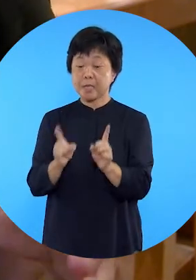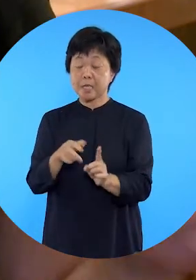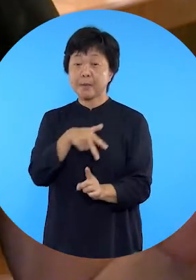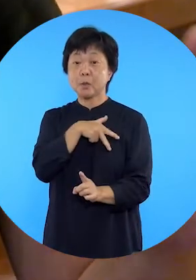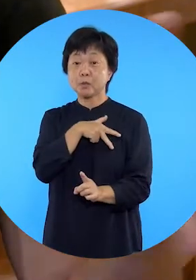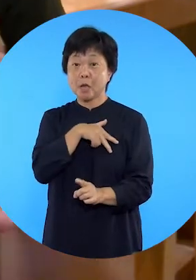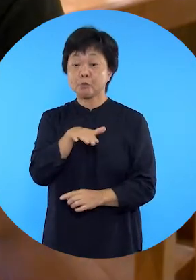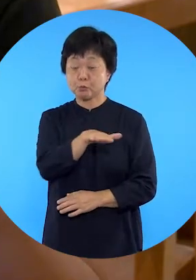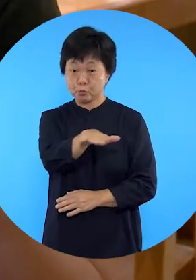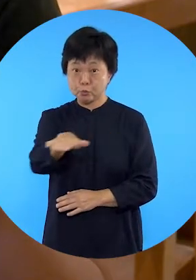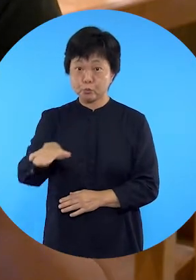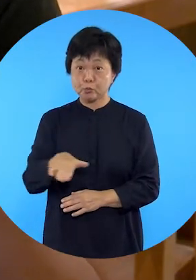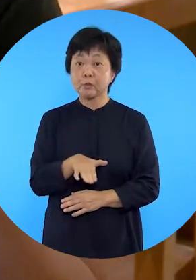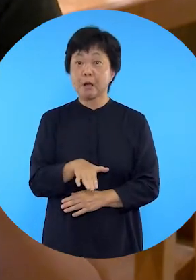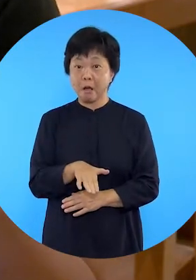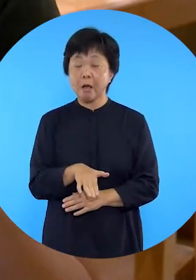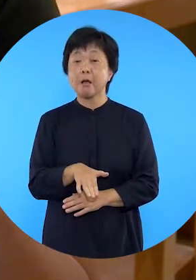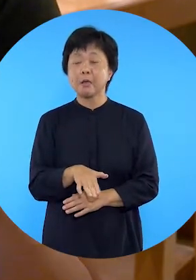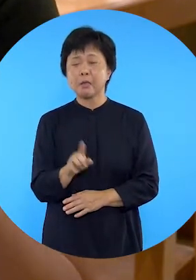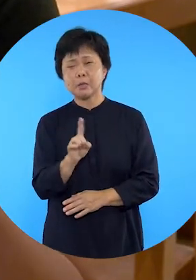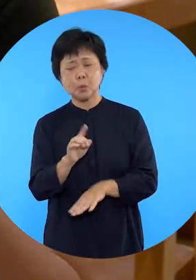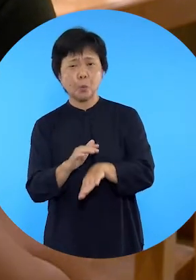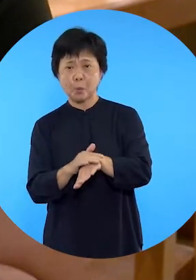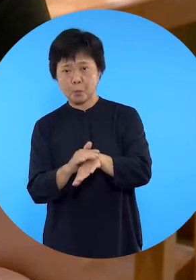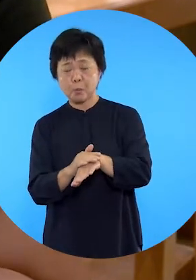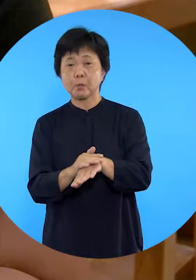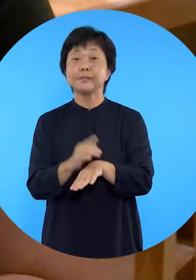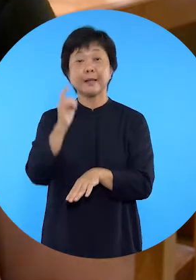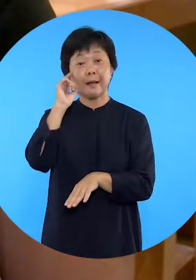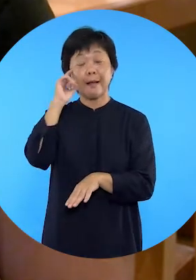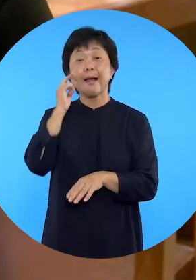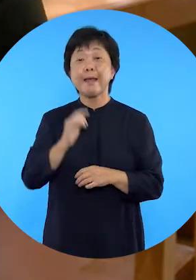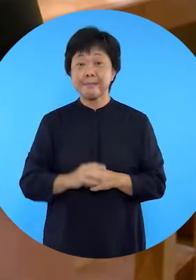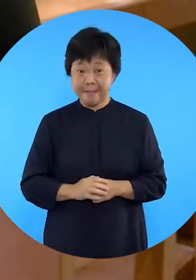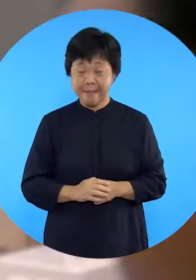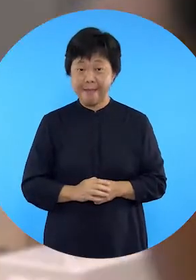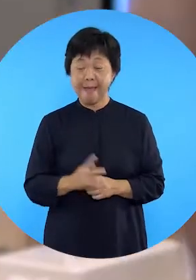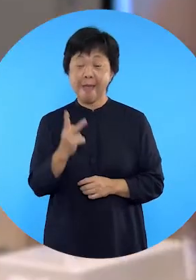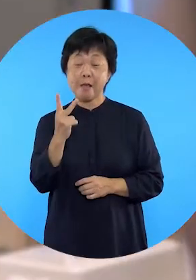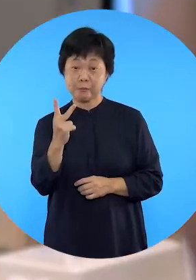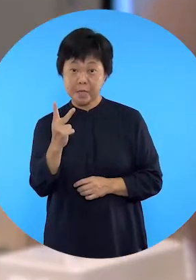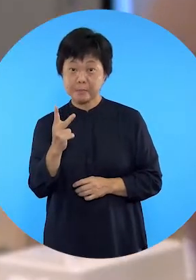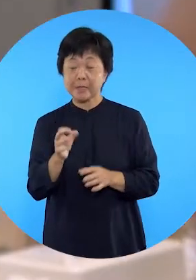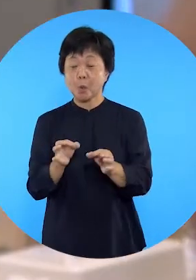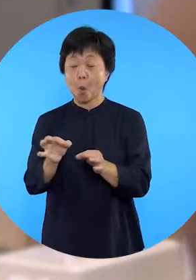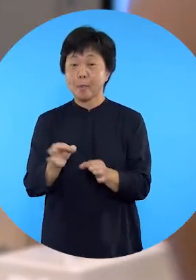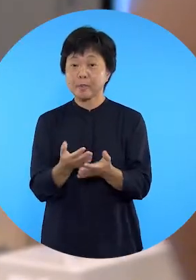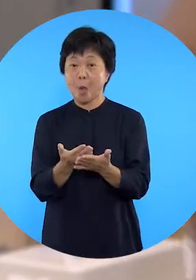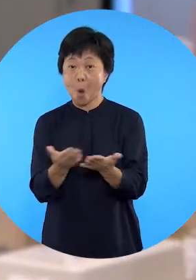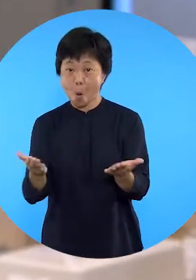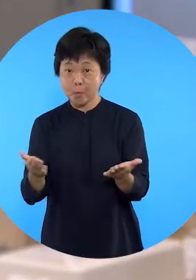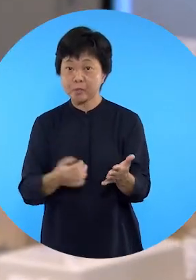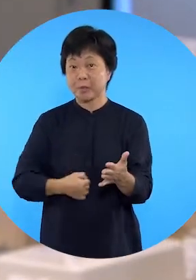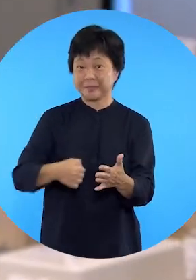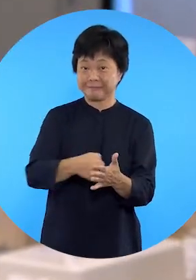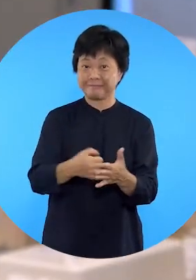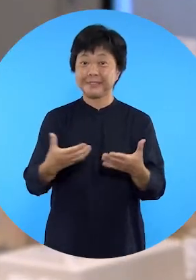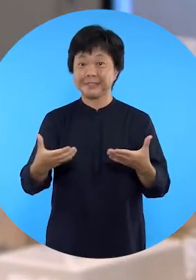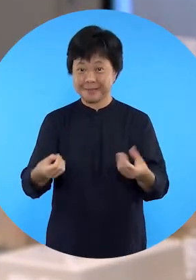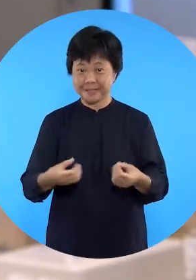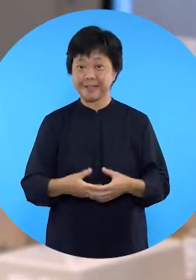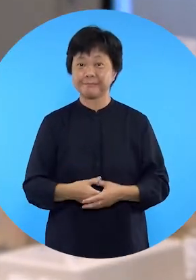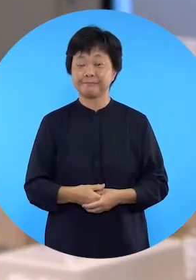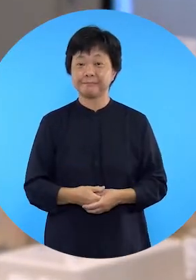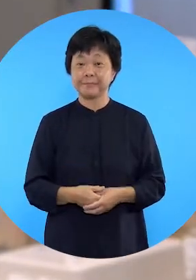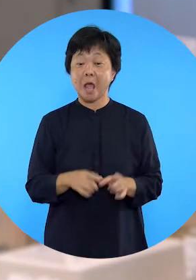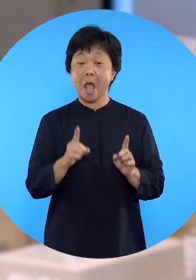に採用した練馬のスタッフとかが、このままだと宙ぶらりになってしまうということで、2店舗目を作ろうっていう感